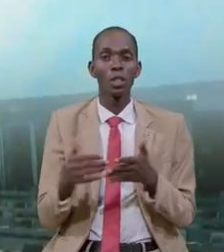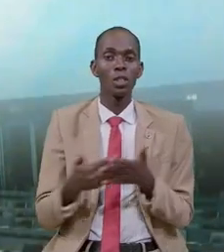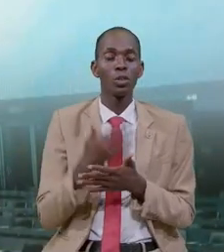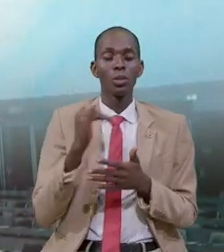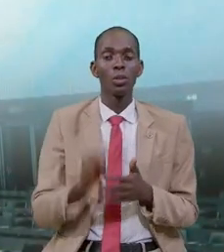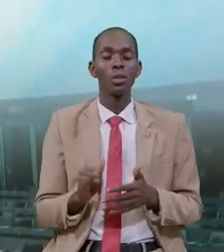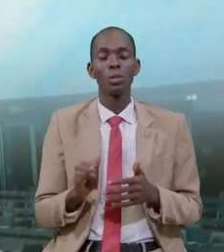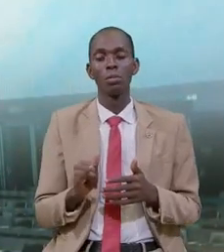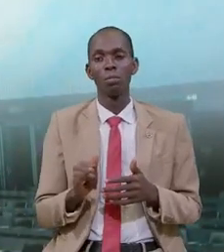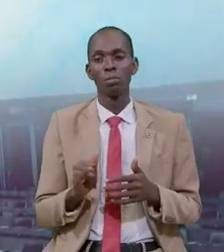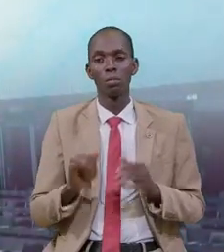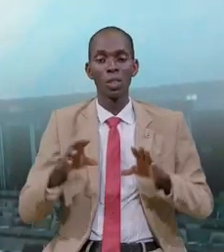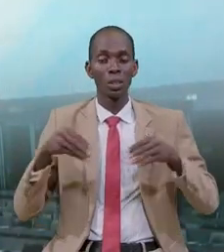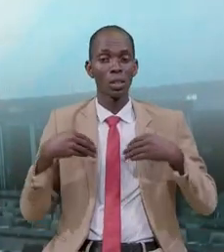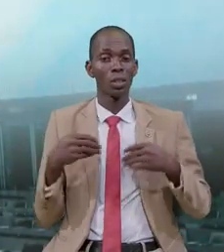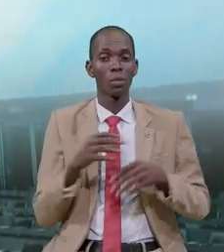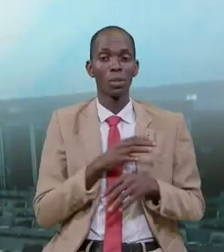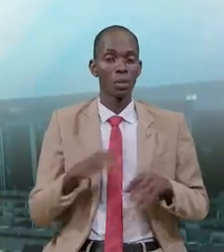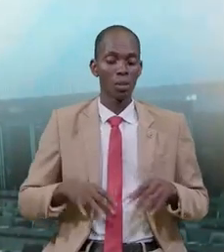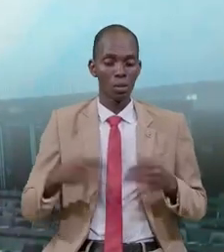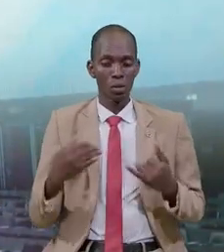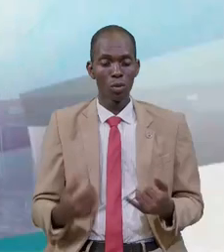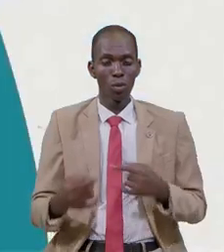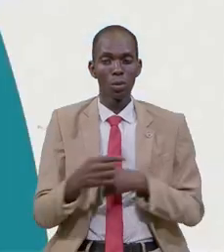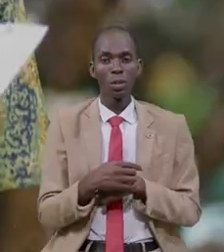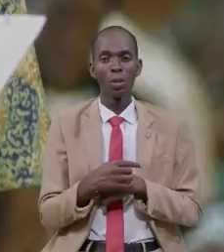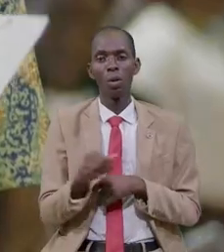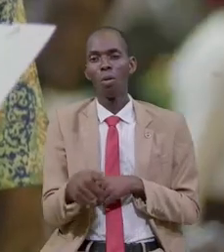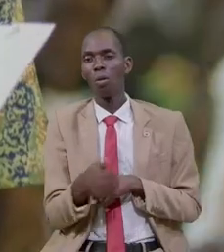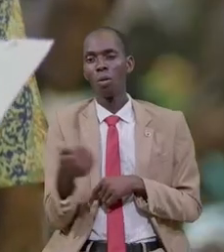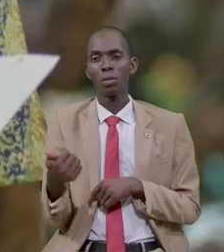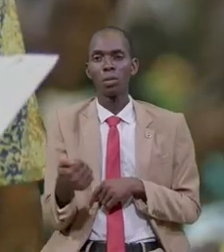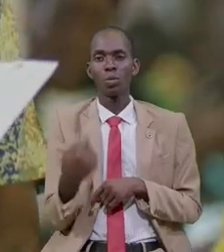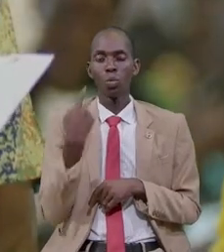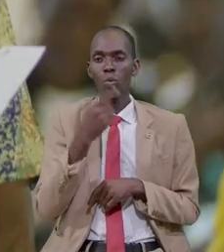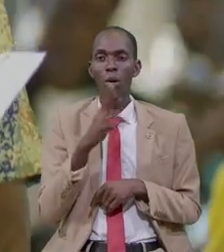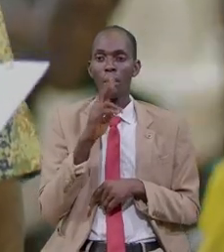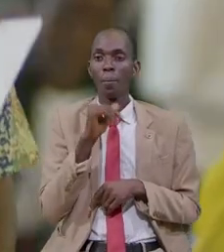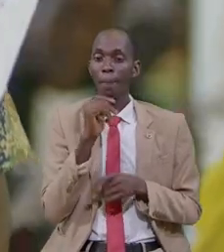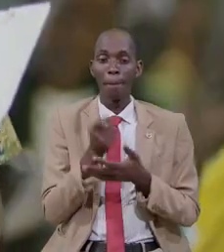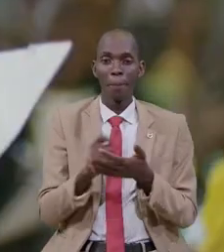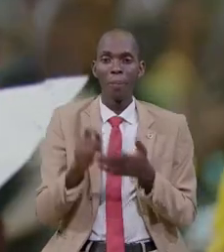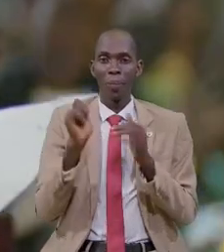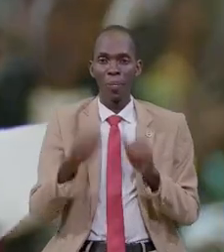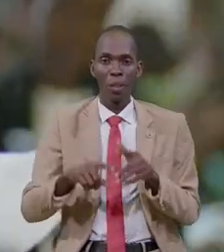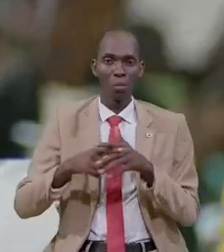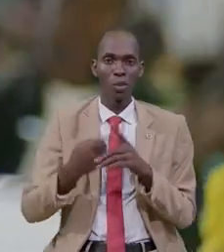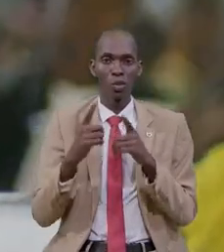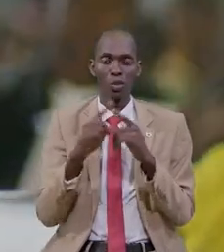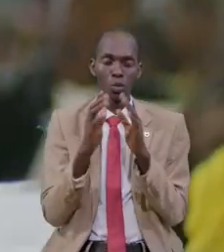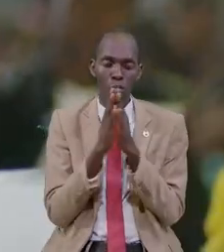tout en nous occupant de ceux qui ont donné leur vie, nous autres soyons en esprit de prière. Parce que ce